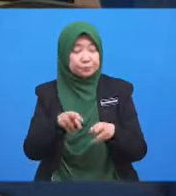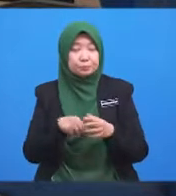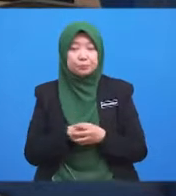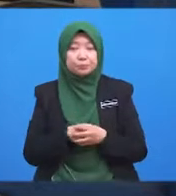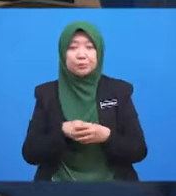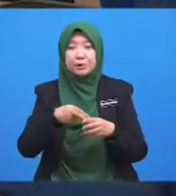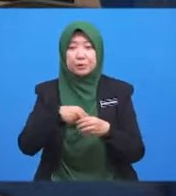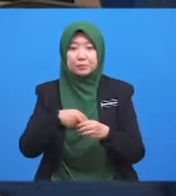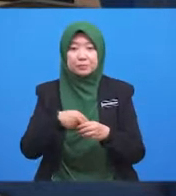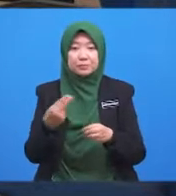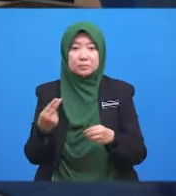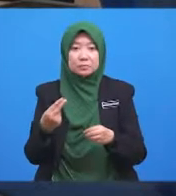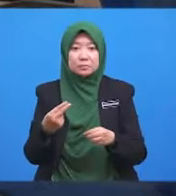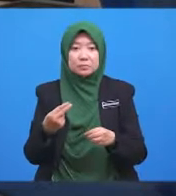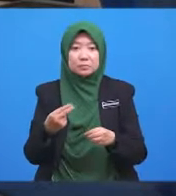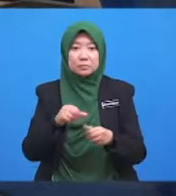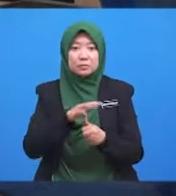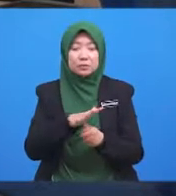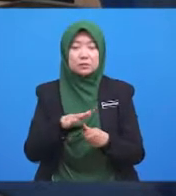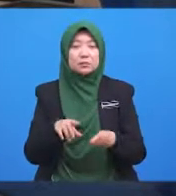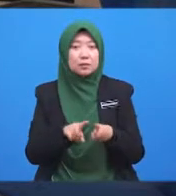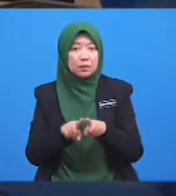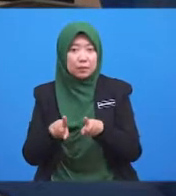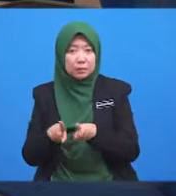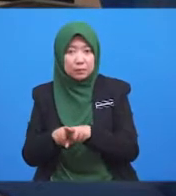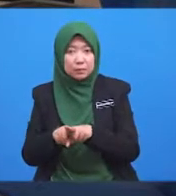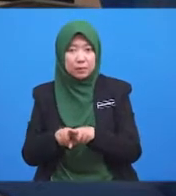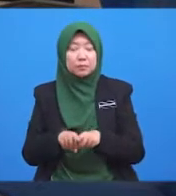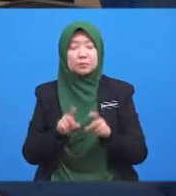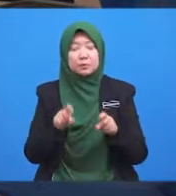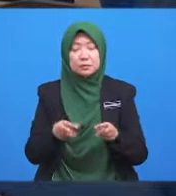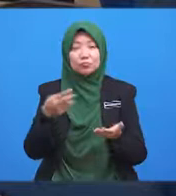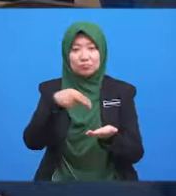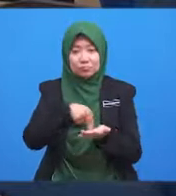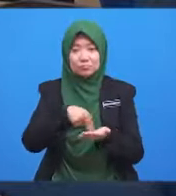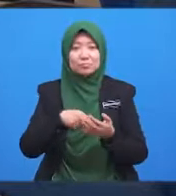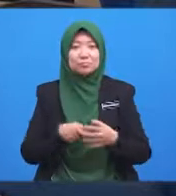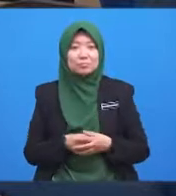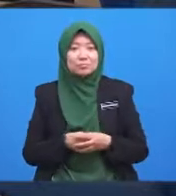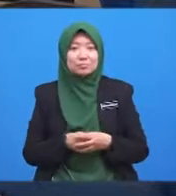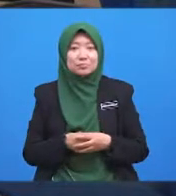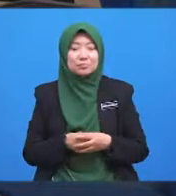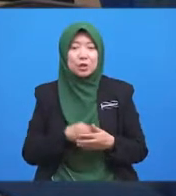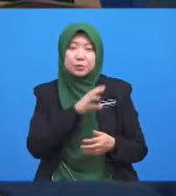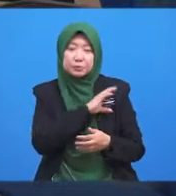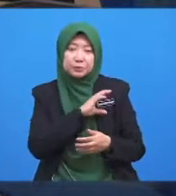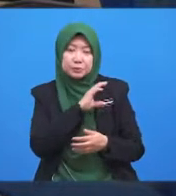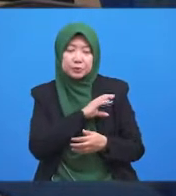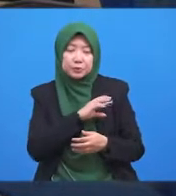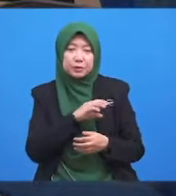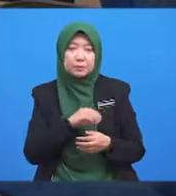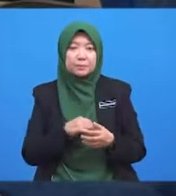mempunyai kesan yang sama pada otot. Ianya harus terus dan ulang alik. Ciri-ciri arus ini